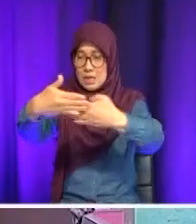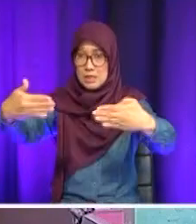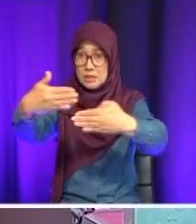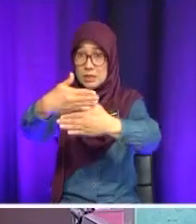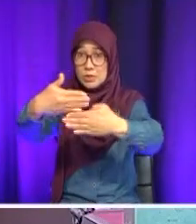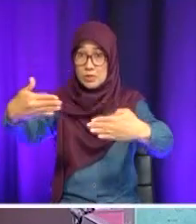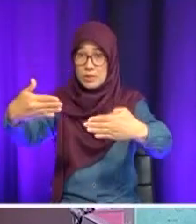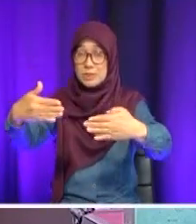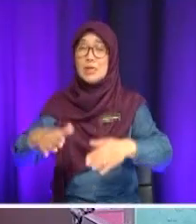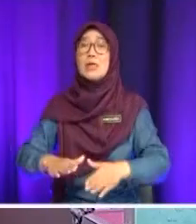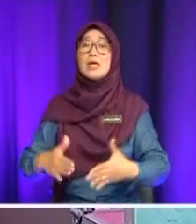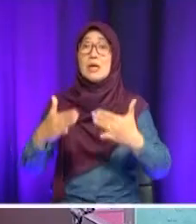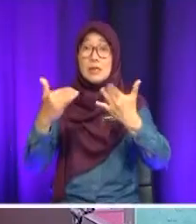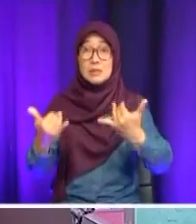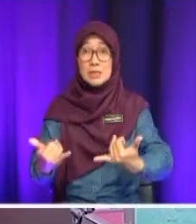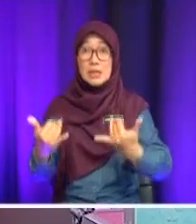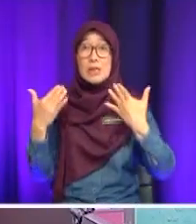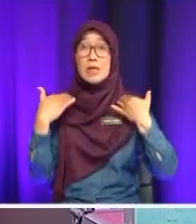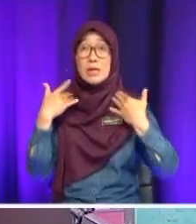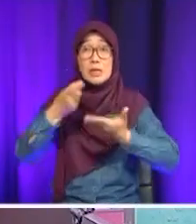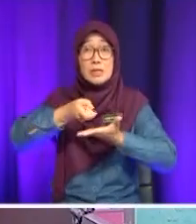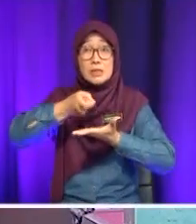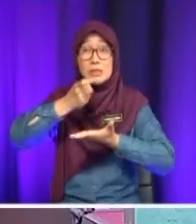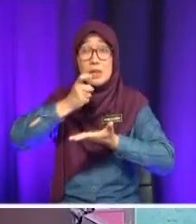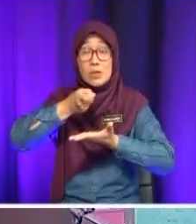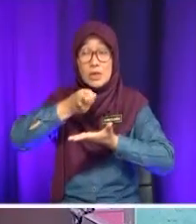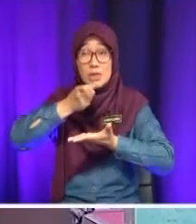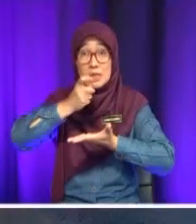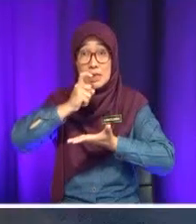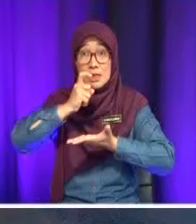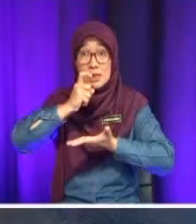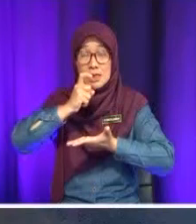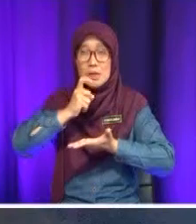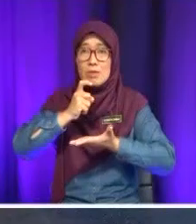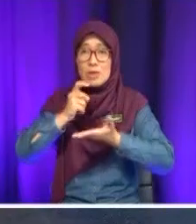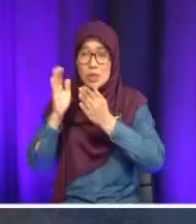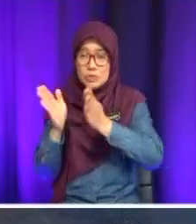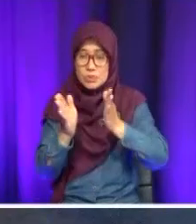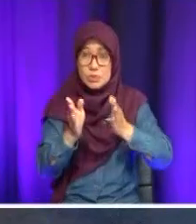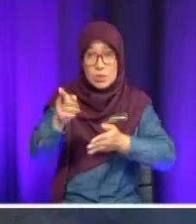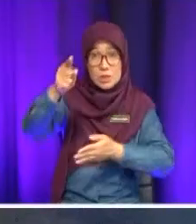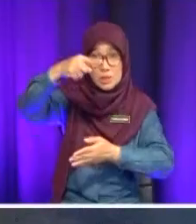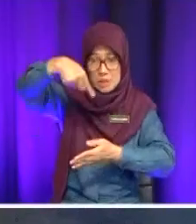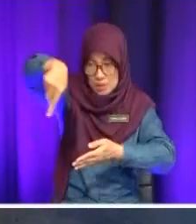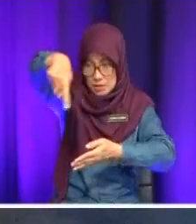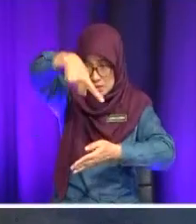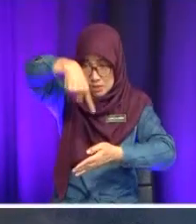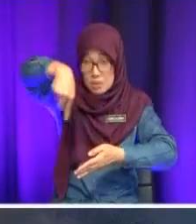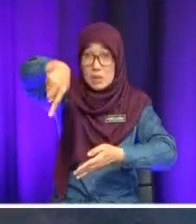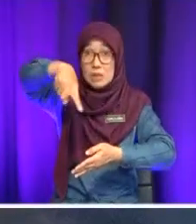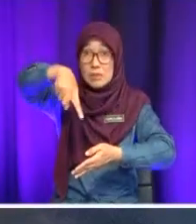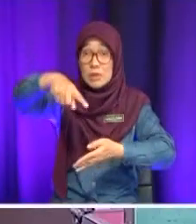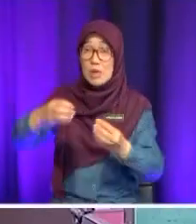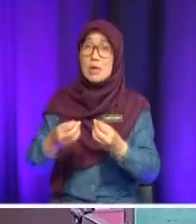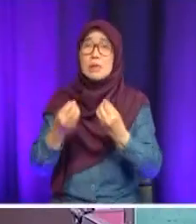butir gelas yang juga berwarna-warni disusun dalam bentuk apa dalam bentuk bulatan susunan